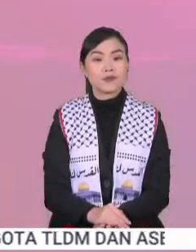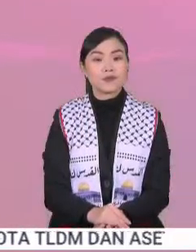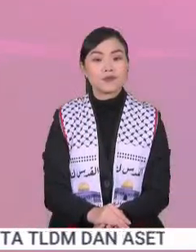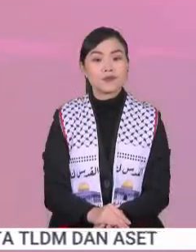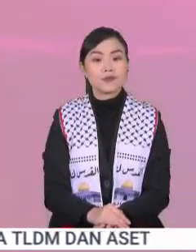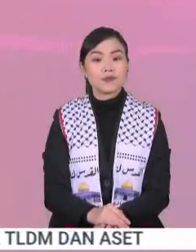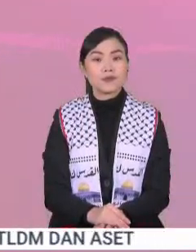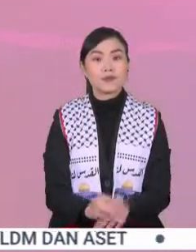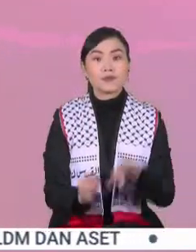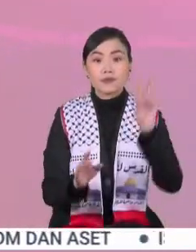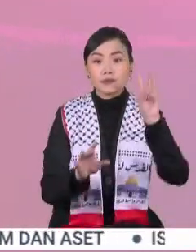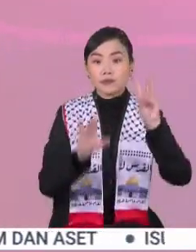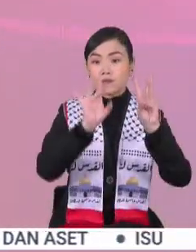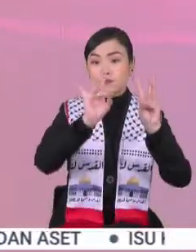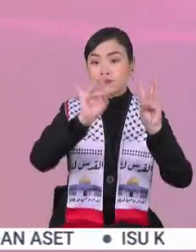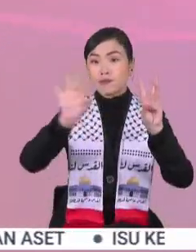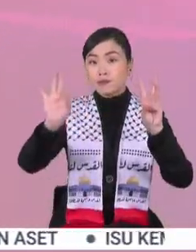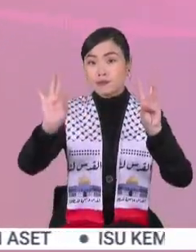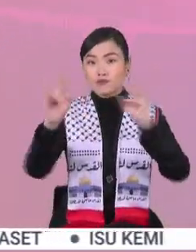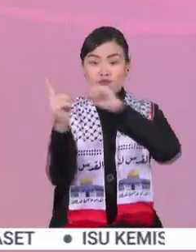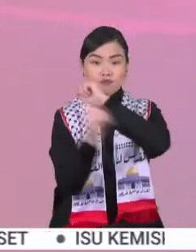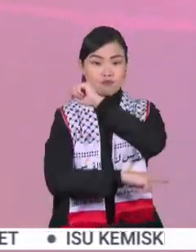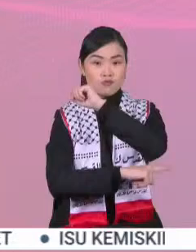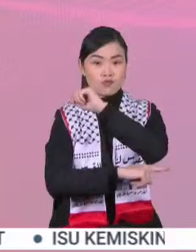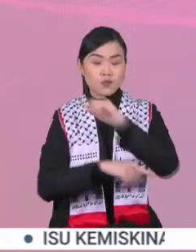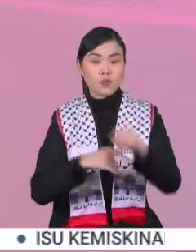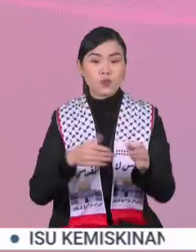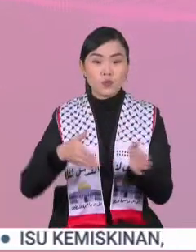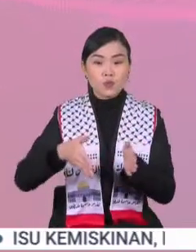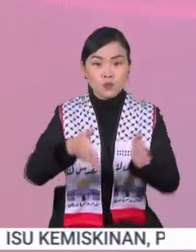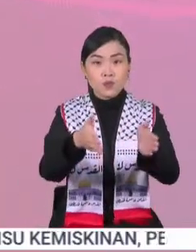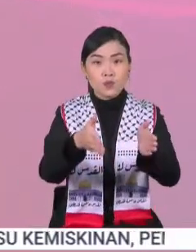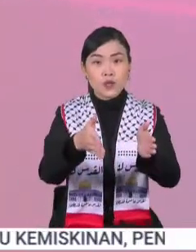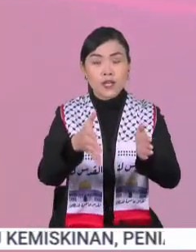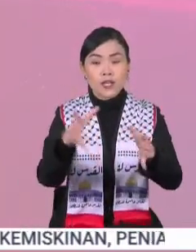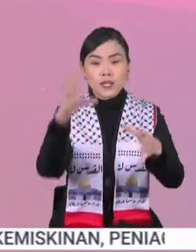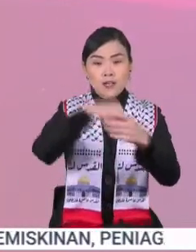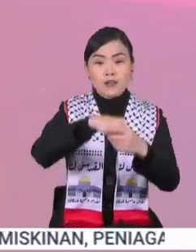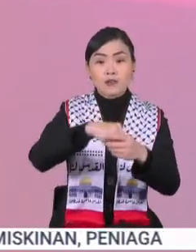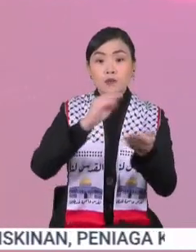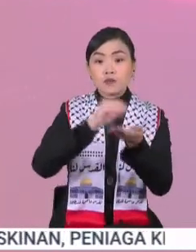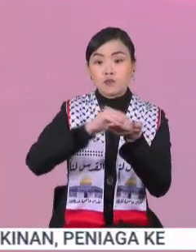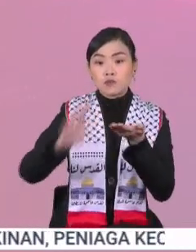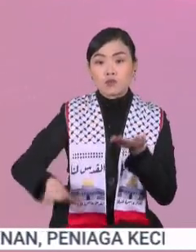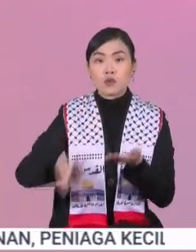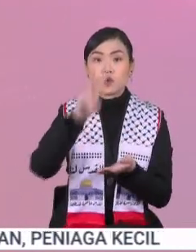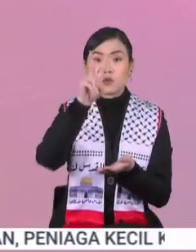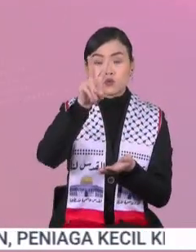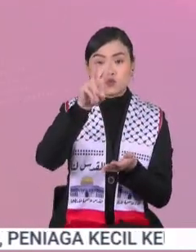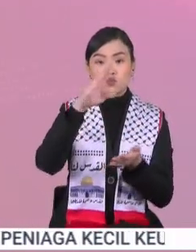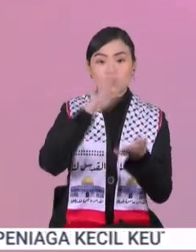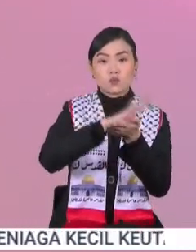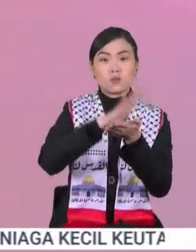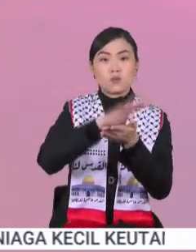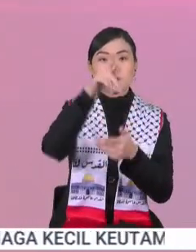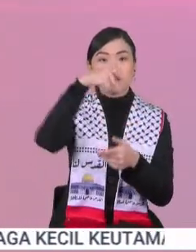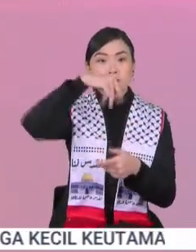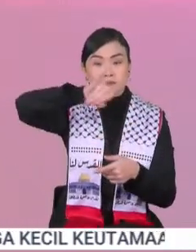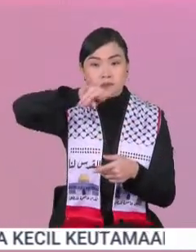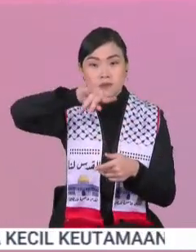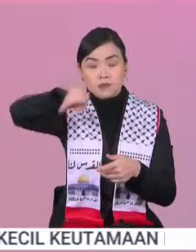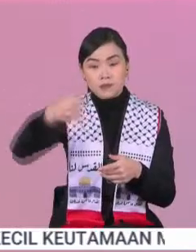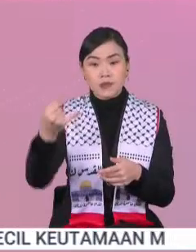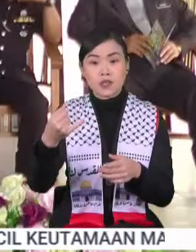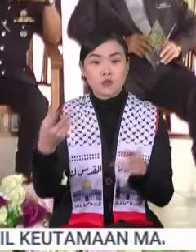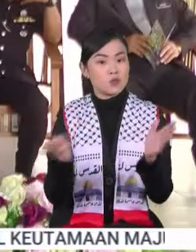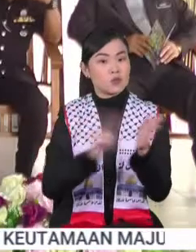haram 689 Saman kesalahan lalu lintas membabitkan pelajar dua sekolah di Petaling Jaya direkodkan sejak Januari